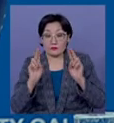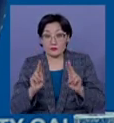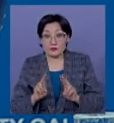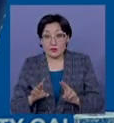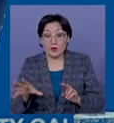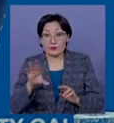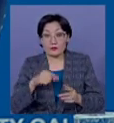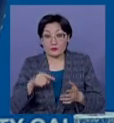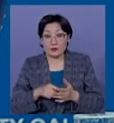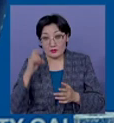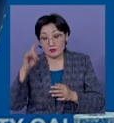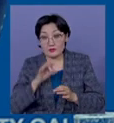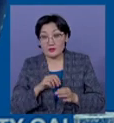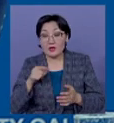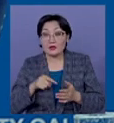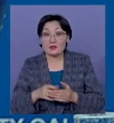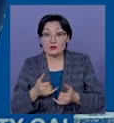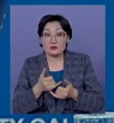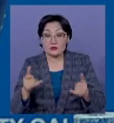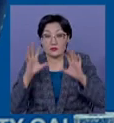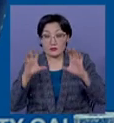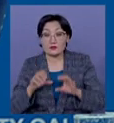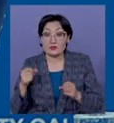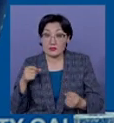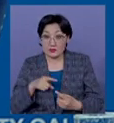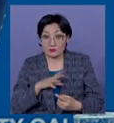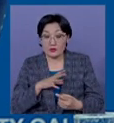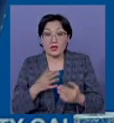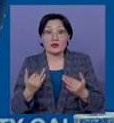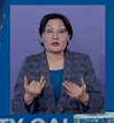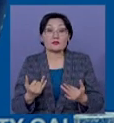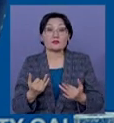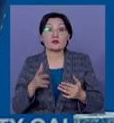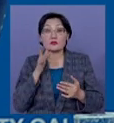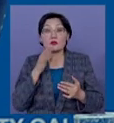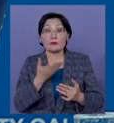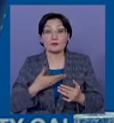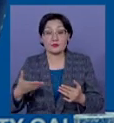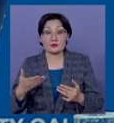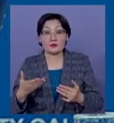бүкіл қалаларға, бүкіл Қазақстанның қалаларға арналған заңдарға сәйкес болған. Қазіргі уақытта бізде жаңа заң